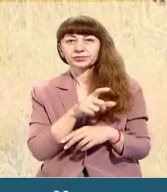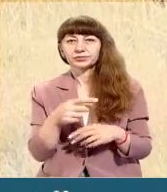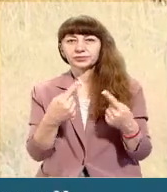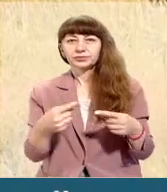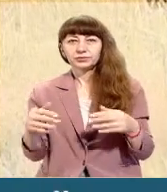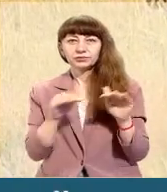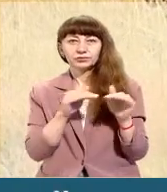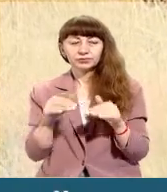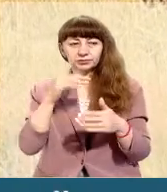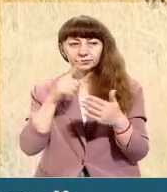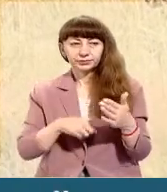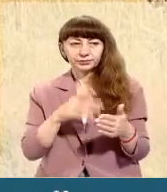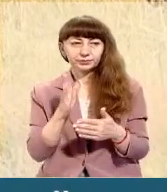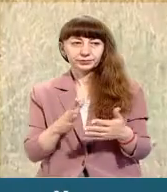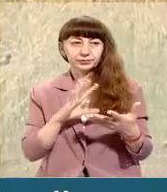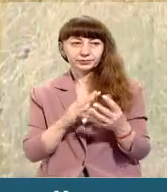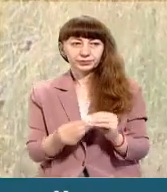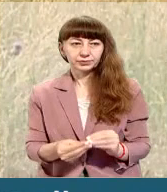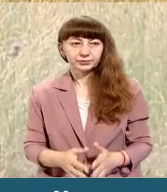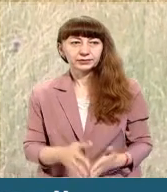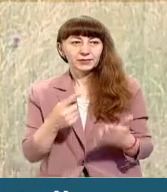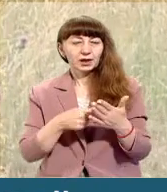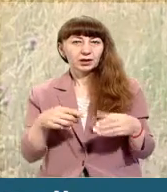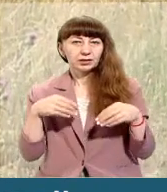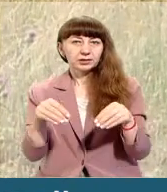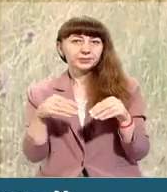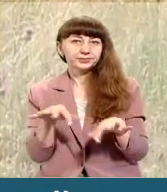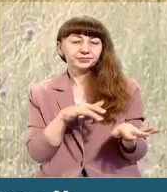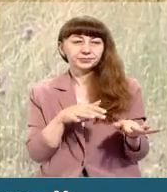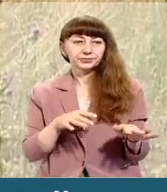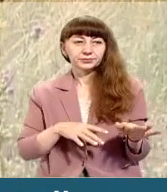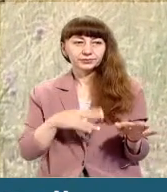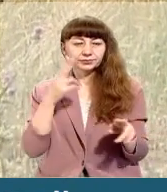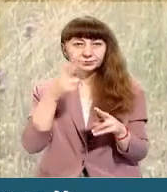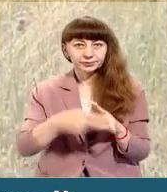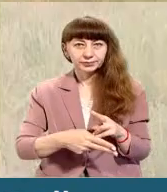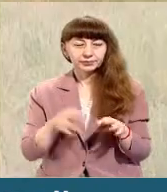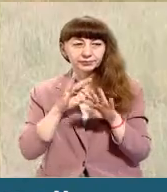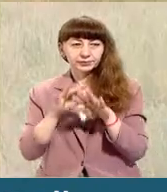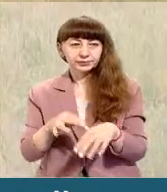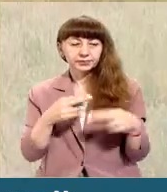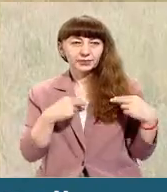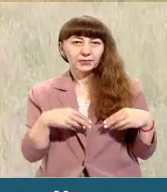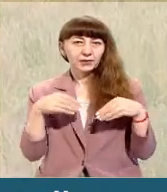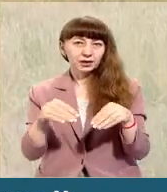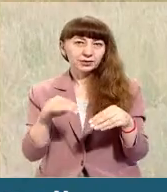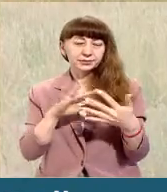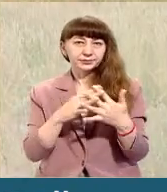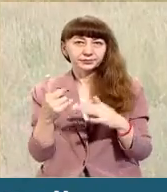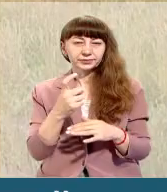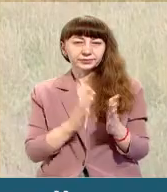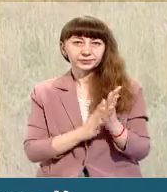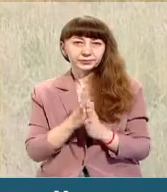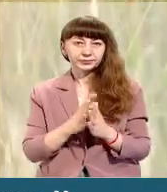уровня. Надеемся, будет результат. Отметим, что посевная кампания в стране полностью завершена. Проведены работы по посеву